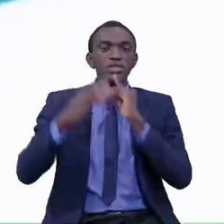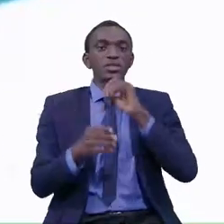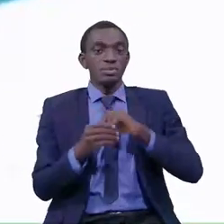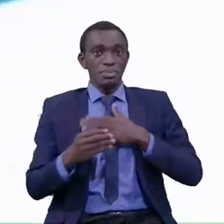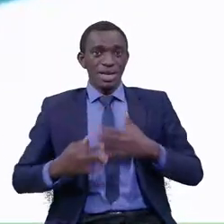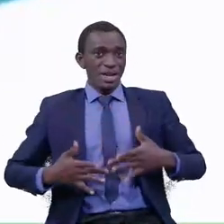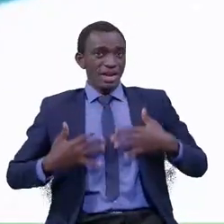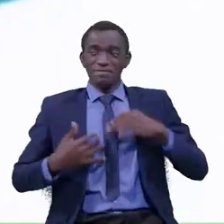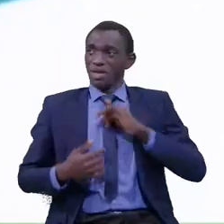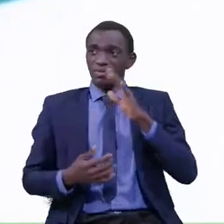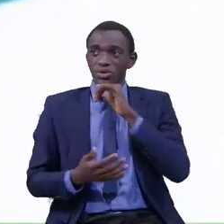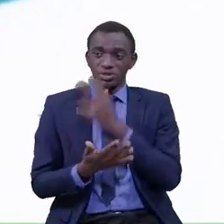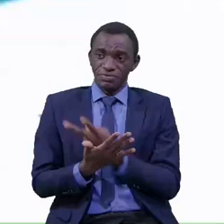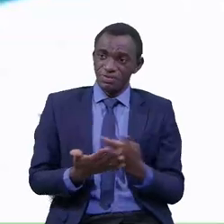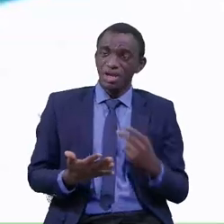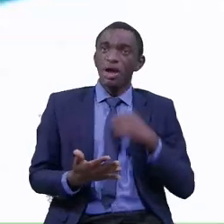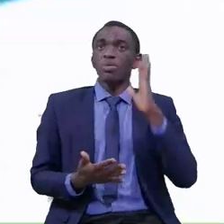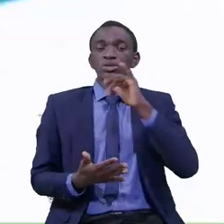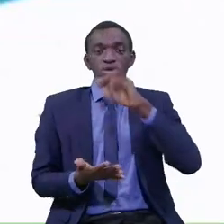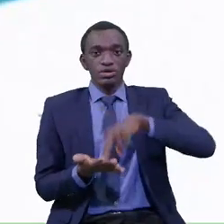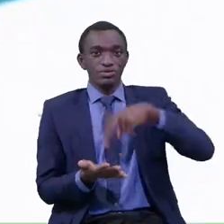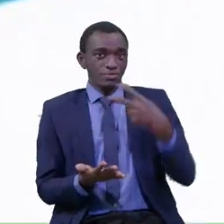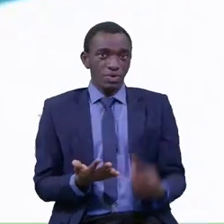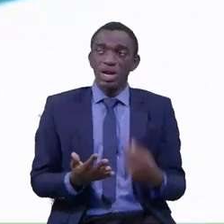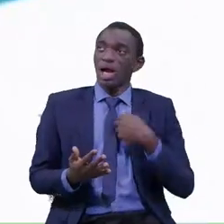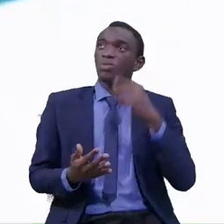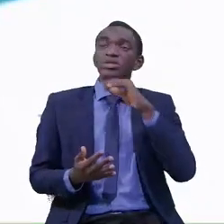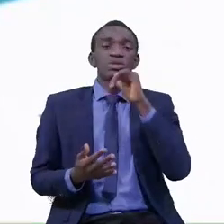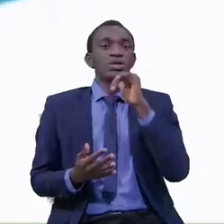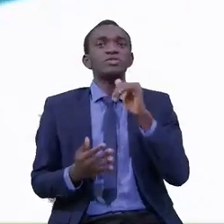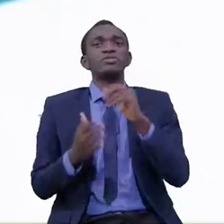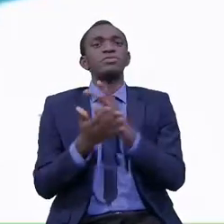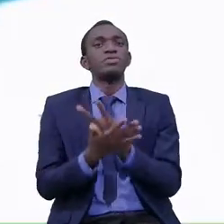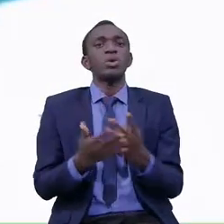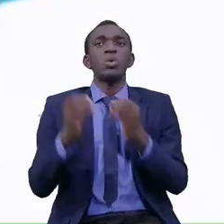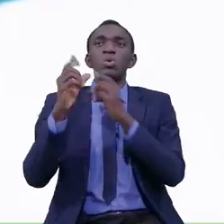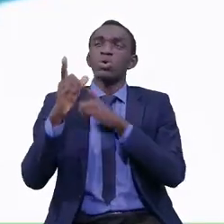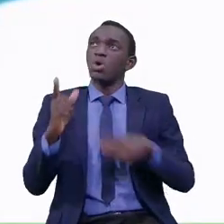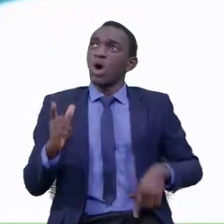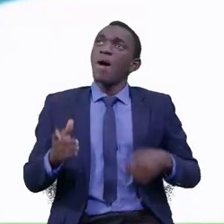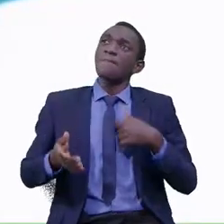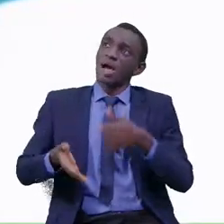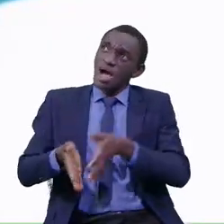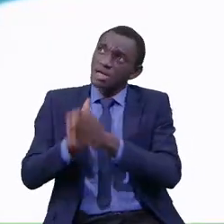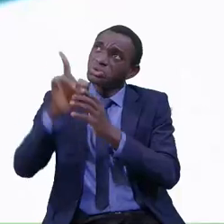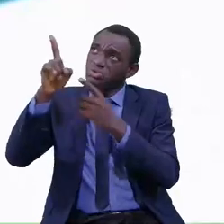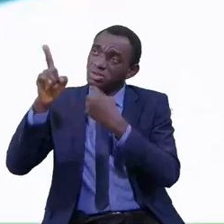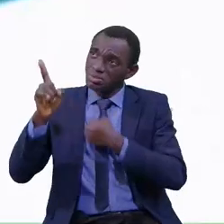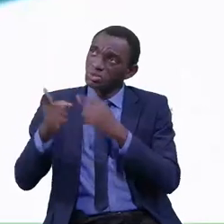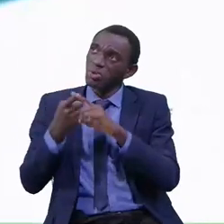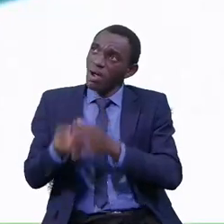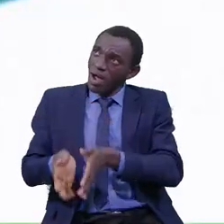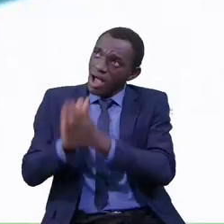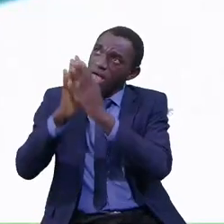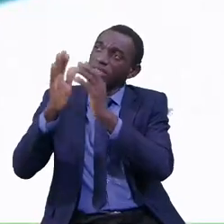pas échouer, je ne vais pas tomber. Et je ne vais pas faillir. C'est pourquoi, Seigneur, je te demande. Tu as dit de demander et